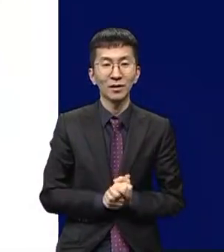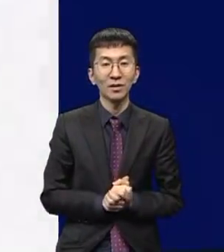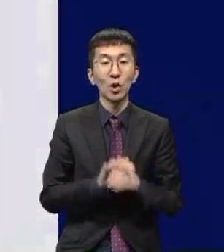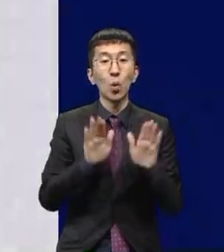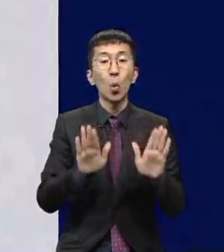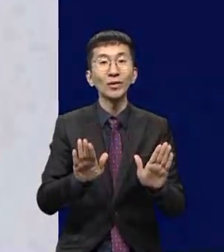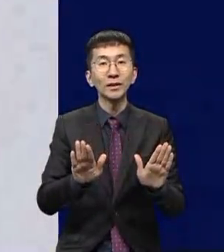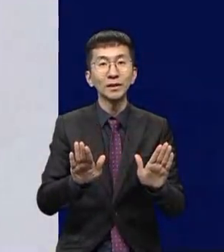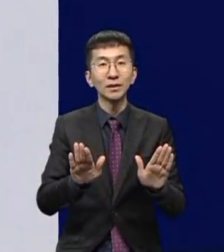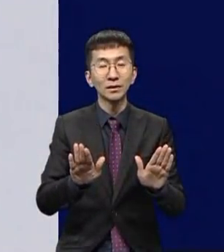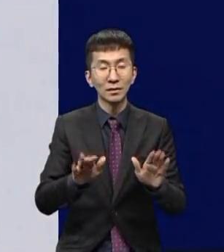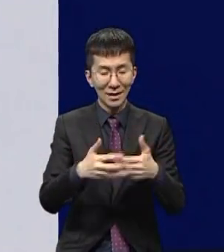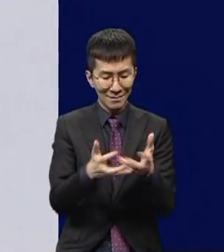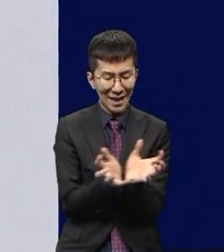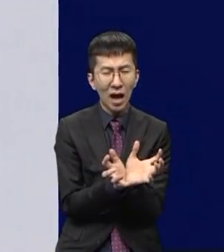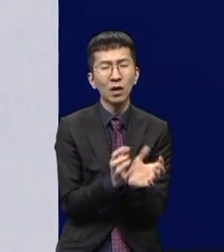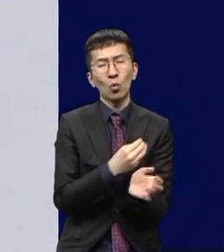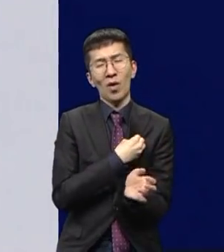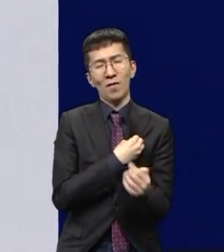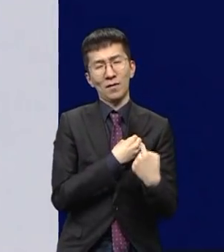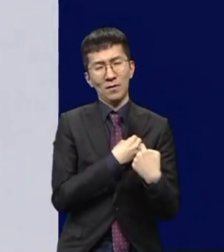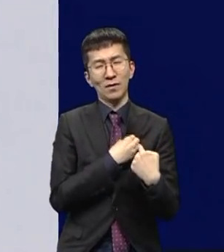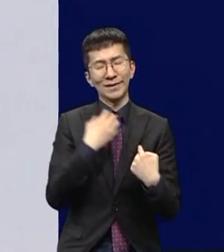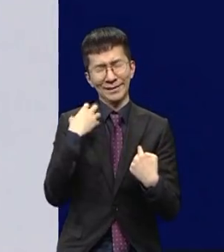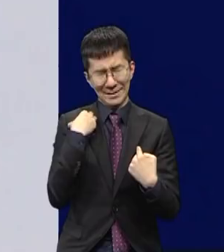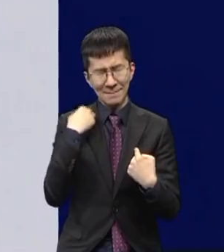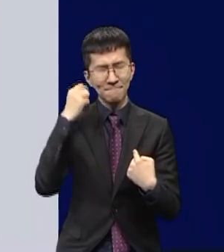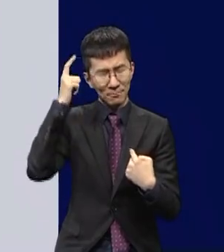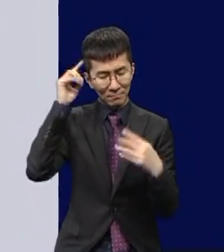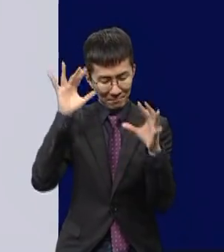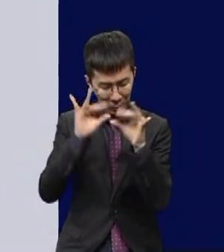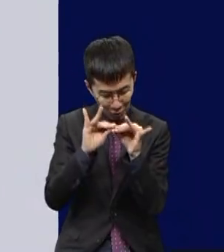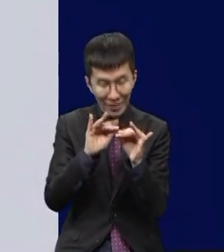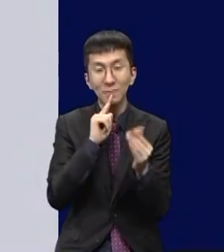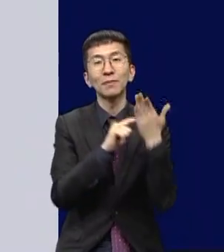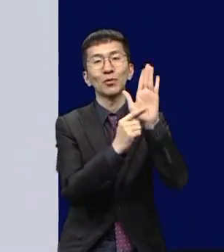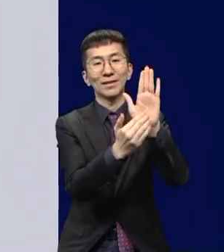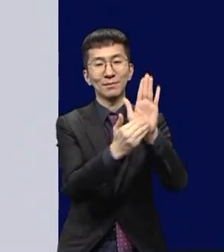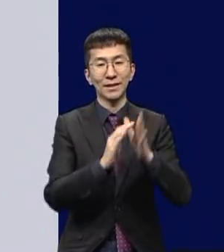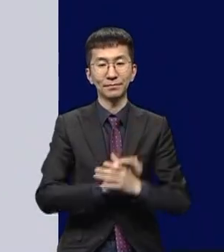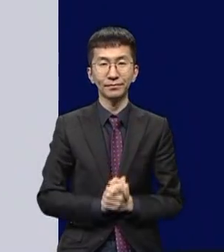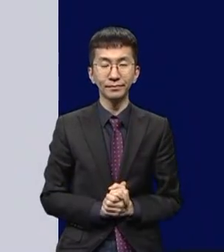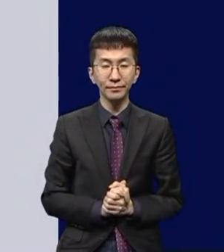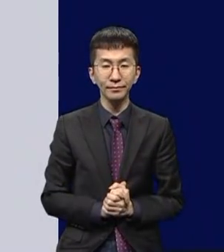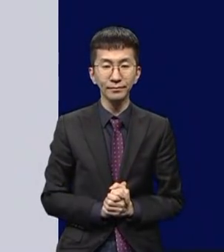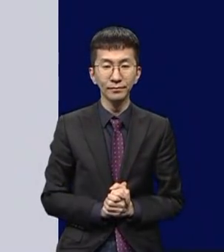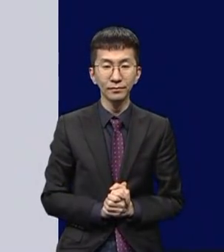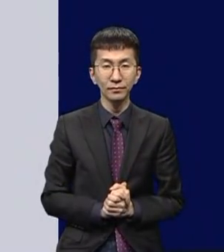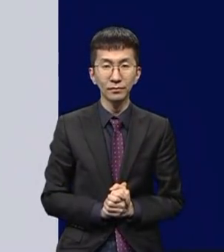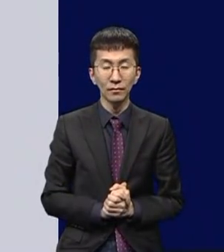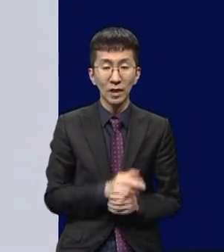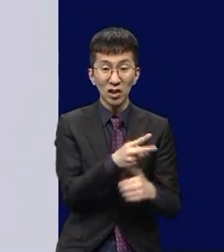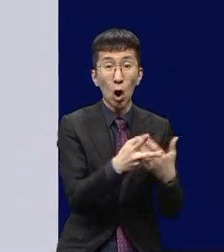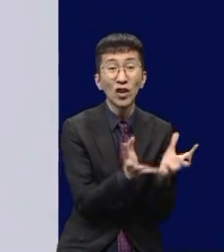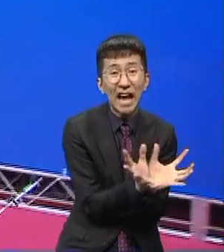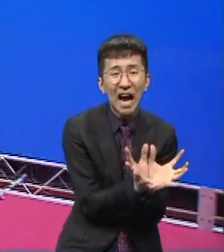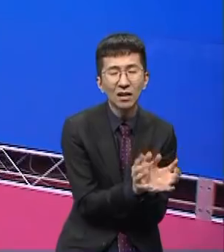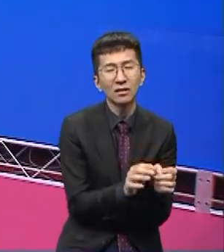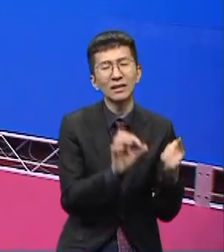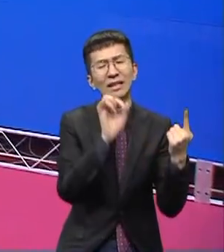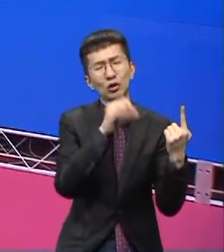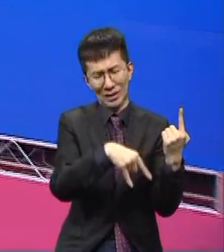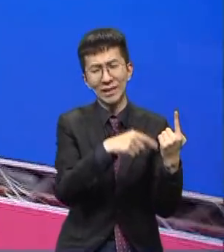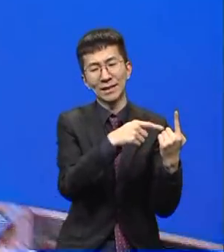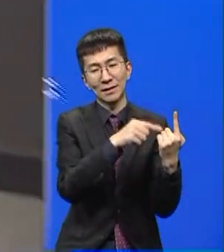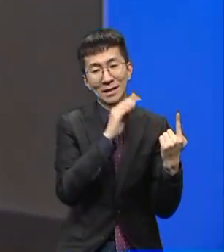오늘 당의 일원으로 무거운 책임감을 느끼고 있다는 글을 올렸습니다. 여권 내 지지율 1위라는 명분,